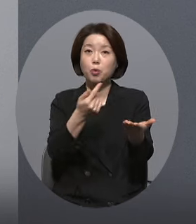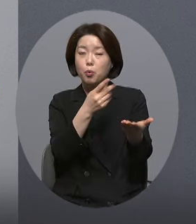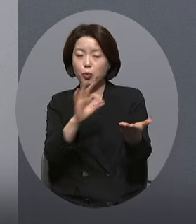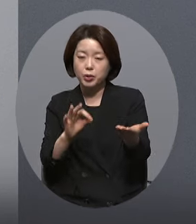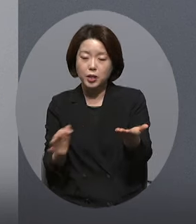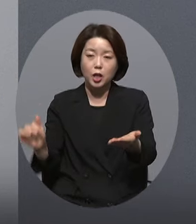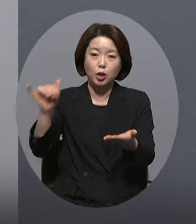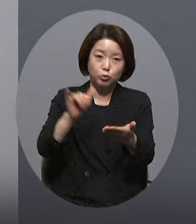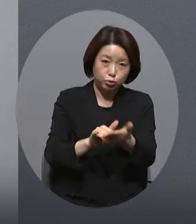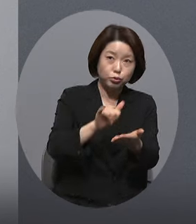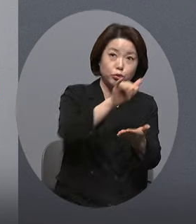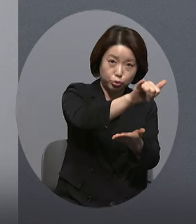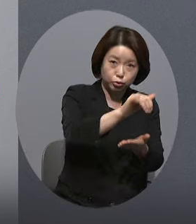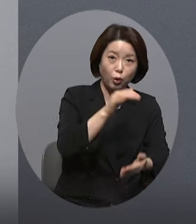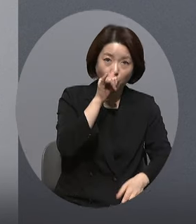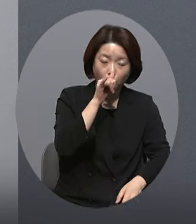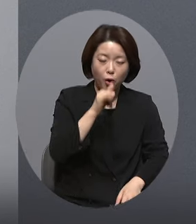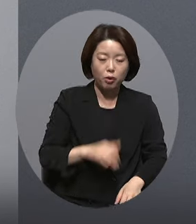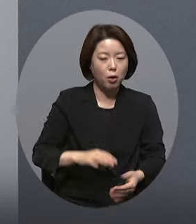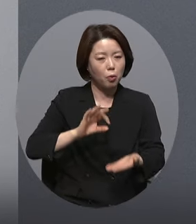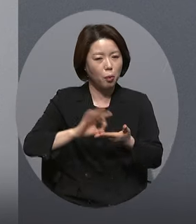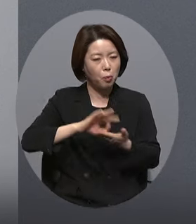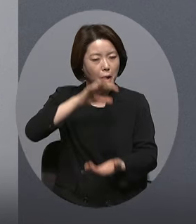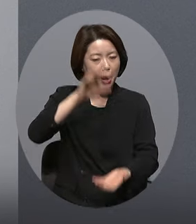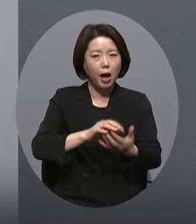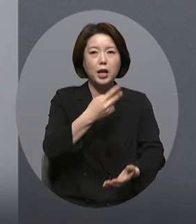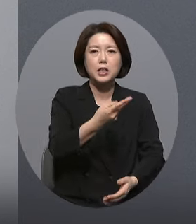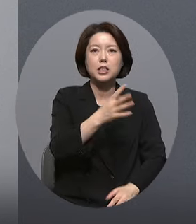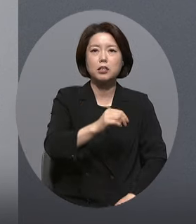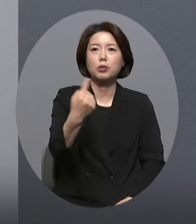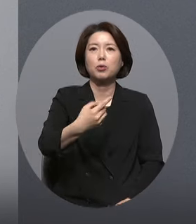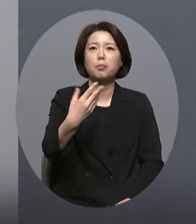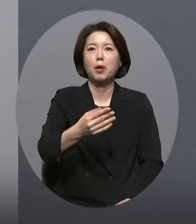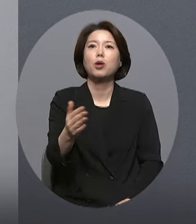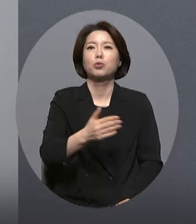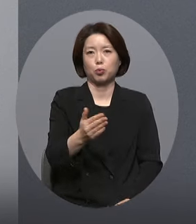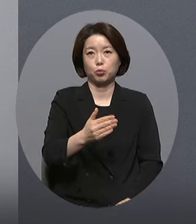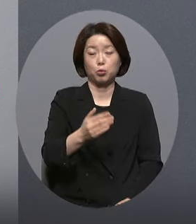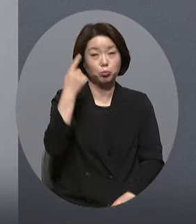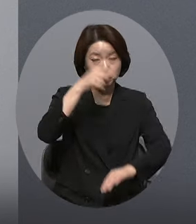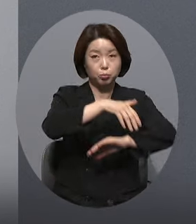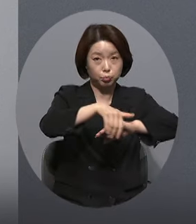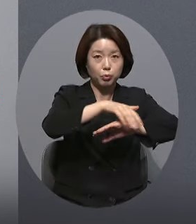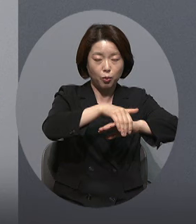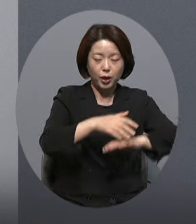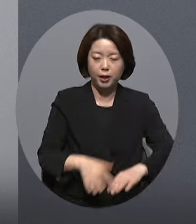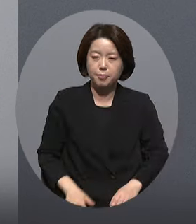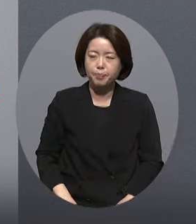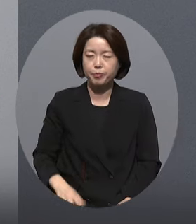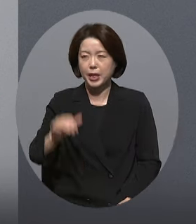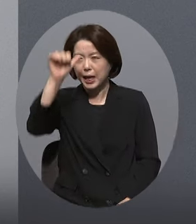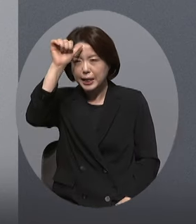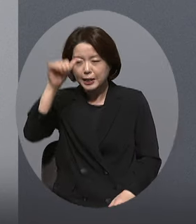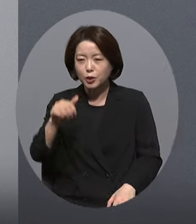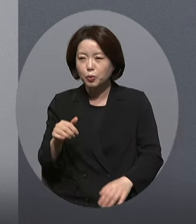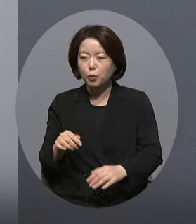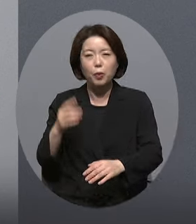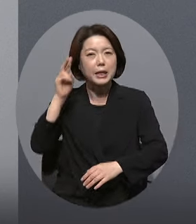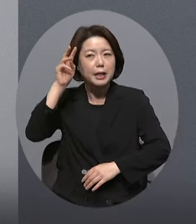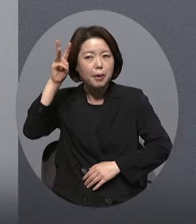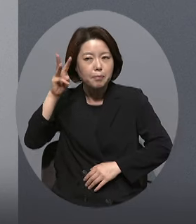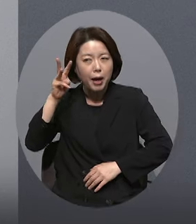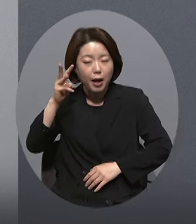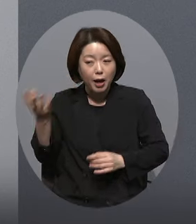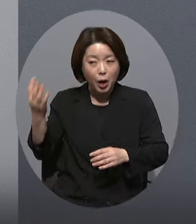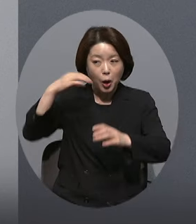경유하는 인도 방문 일정으로 총 금액이 2억 1천만 원가량이었습니다. 문체부는 김정숙 여사의 3박 4일 인도 순방이 흐른